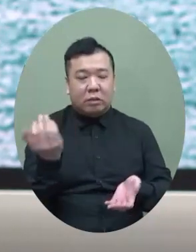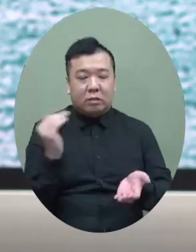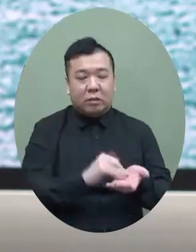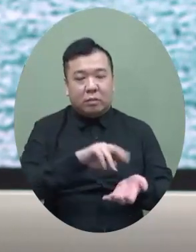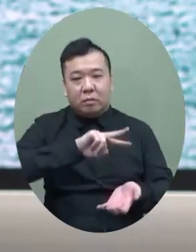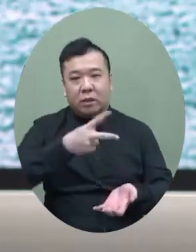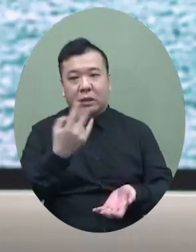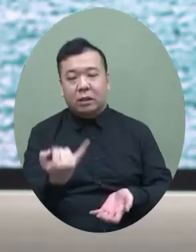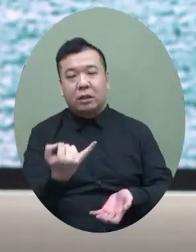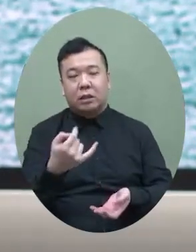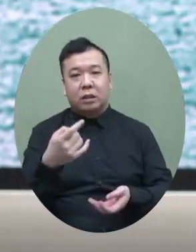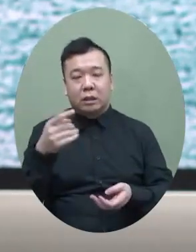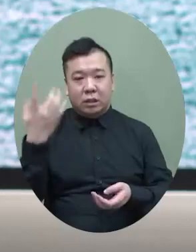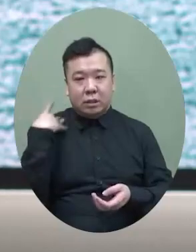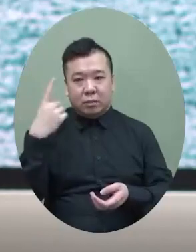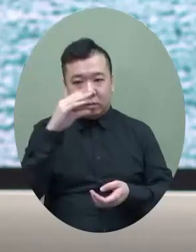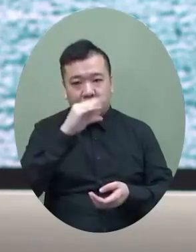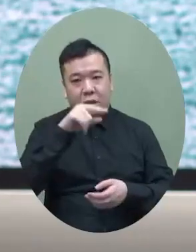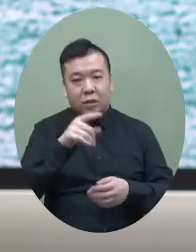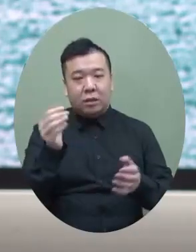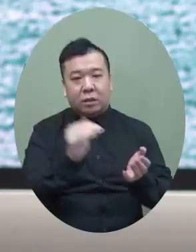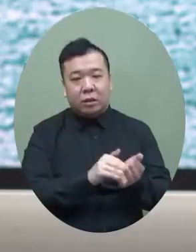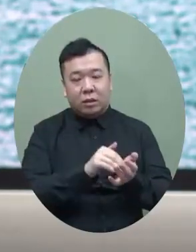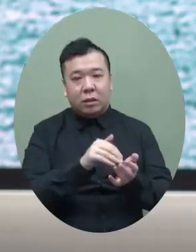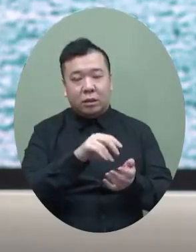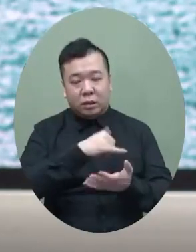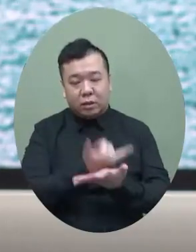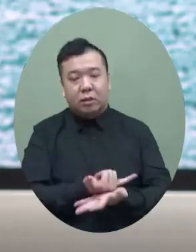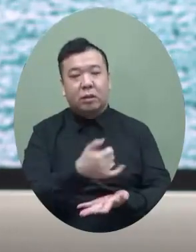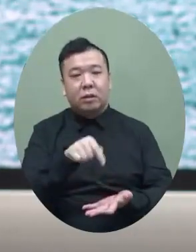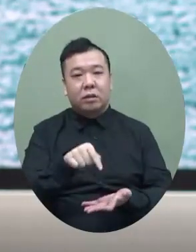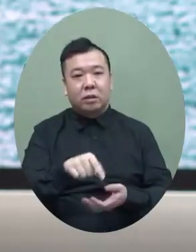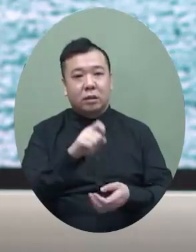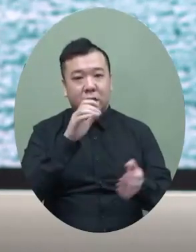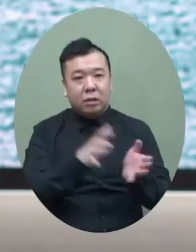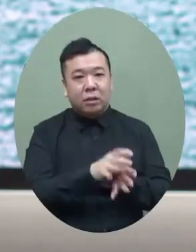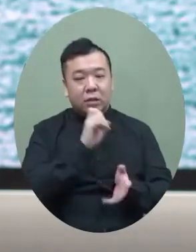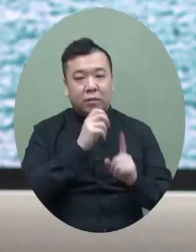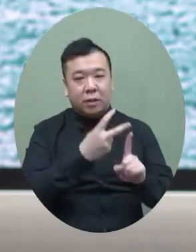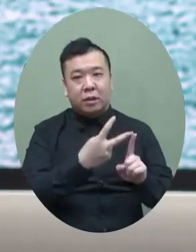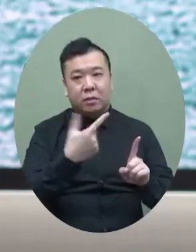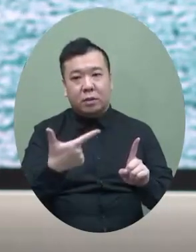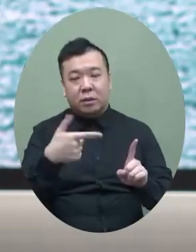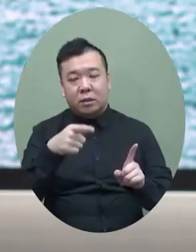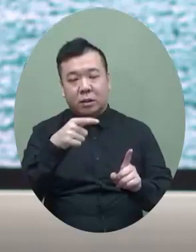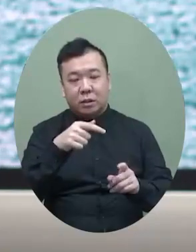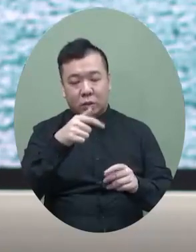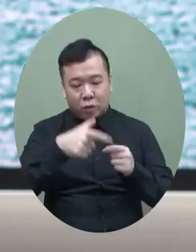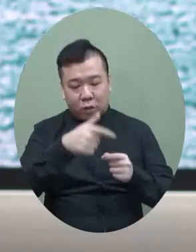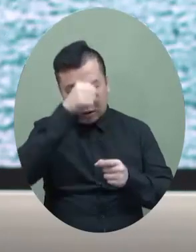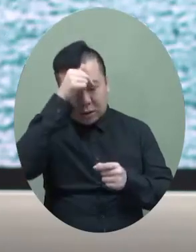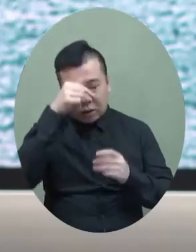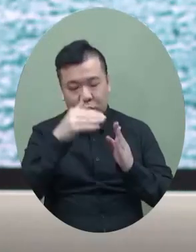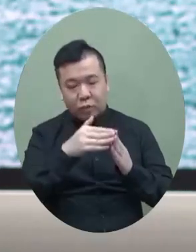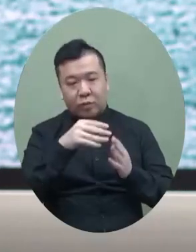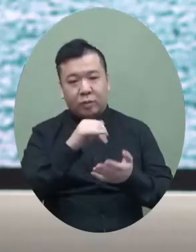世。而這個個案至今一共有150名的公立醫院病人離世。在過去